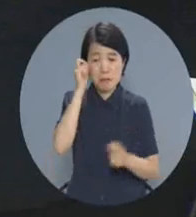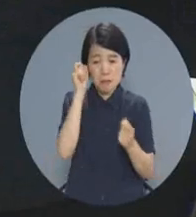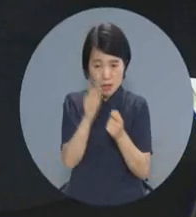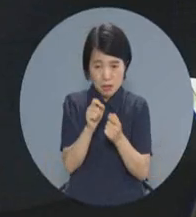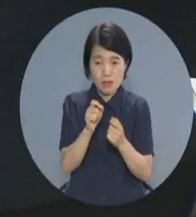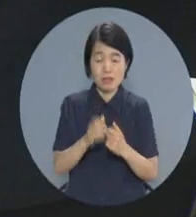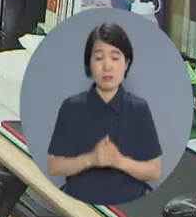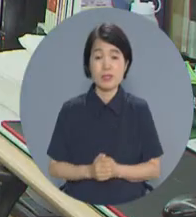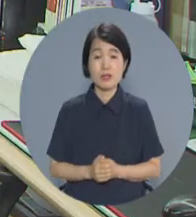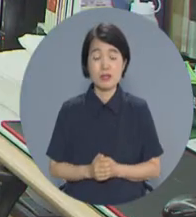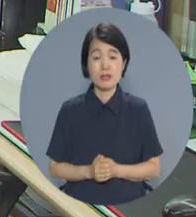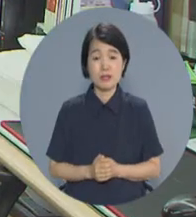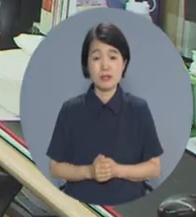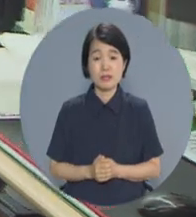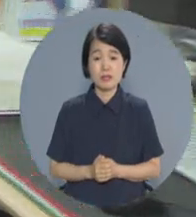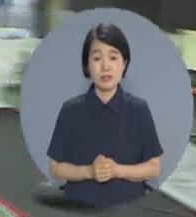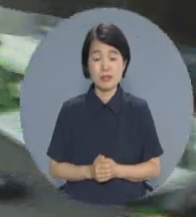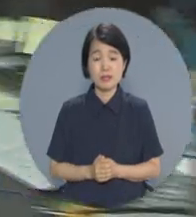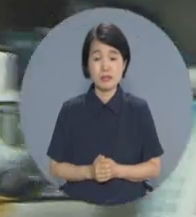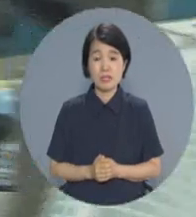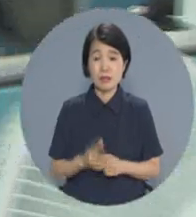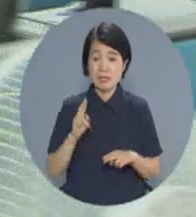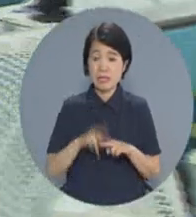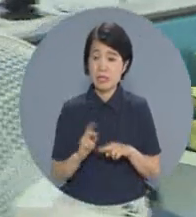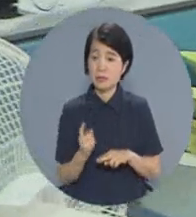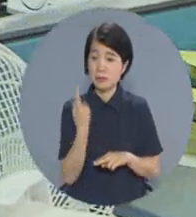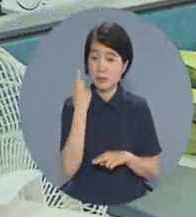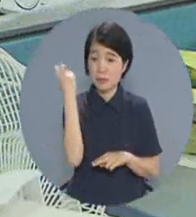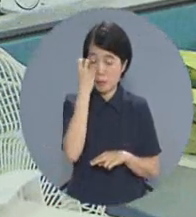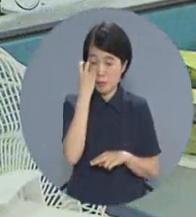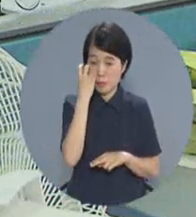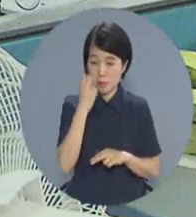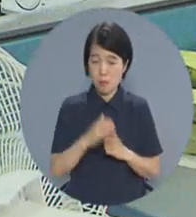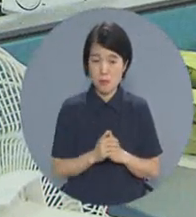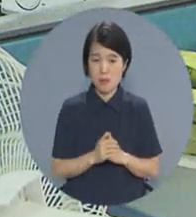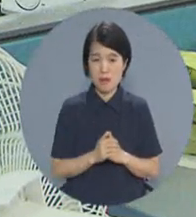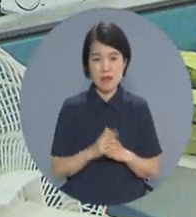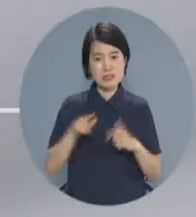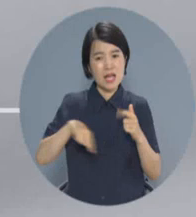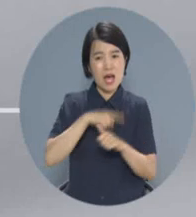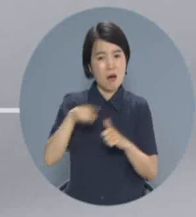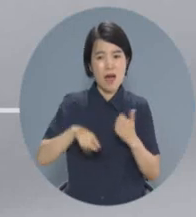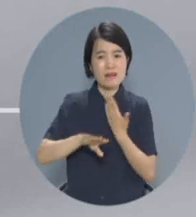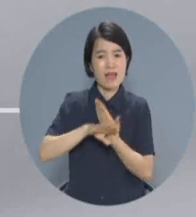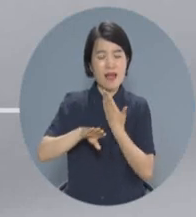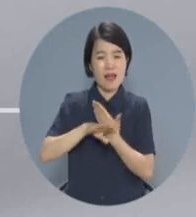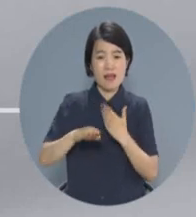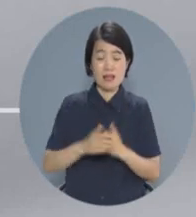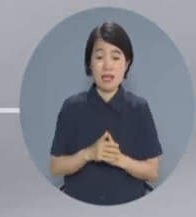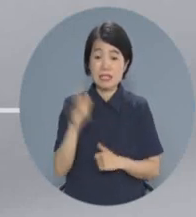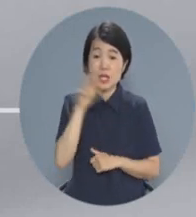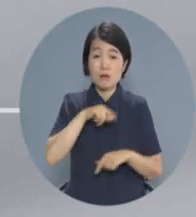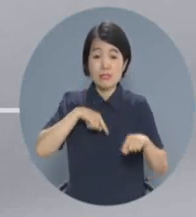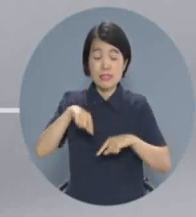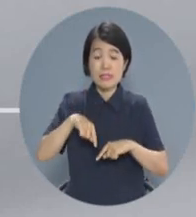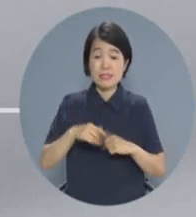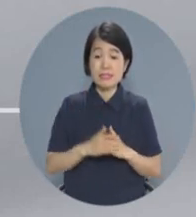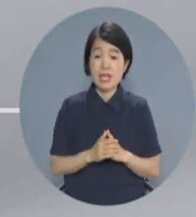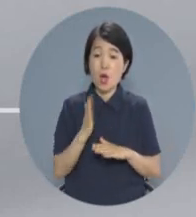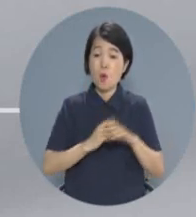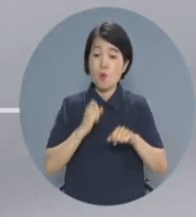들어갔습니다. 하지만 간부급으로 범위를 좁히면 사정이 달라집니다. 전국 지자체 공무원